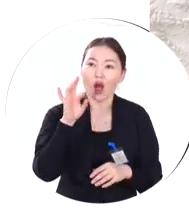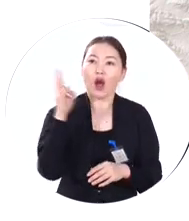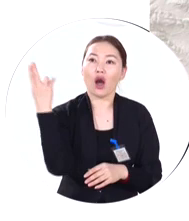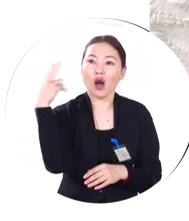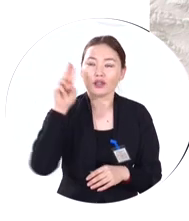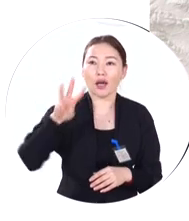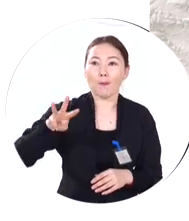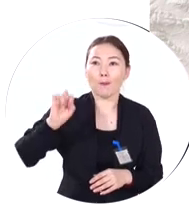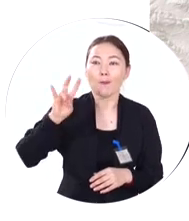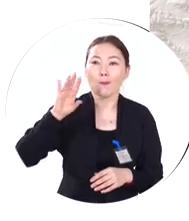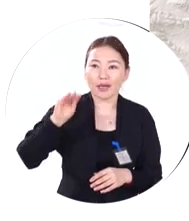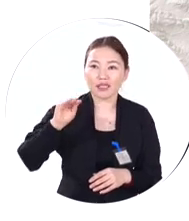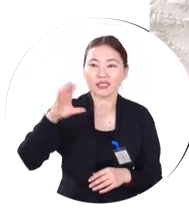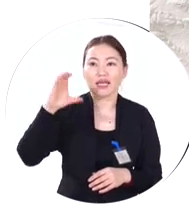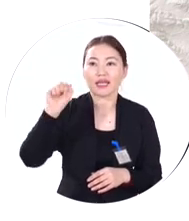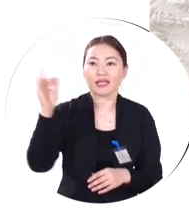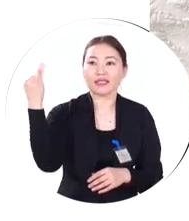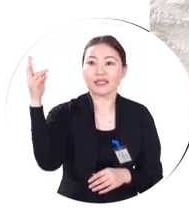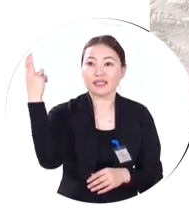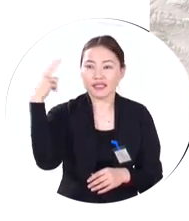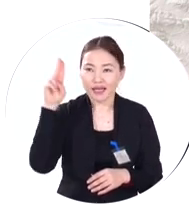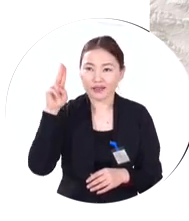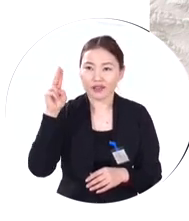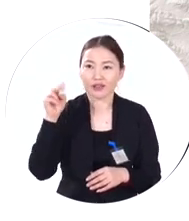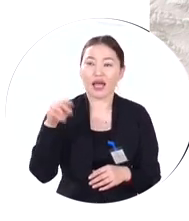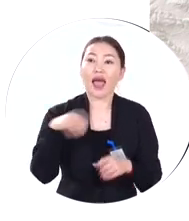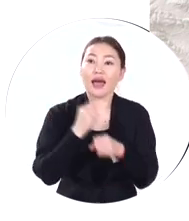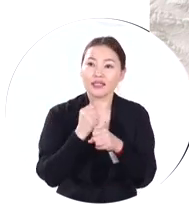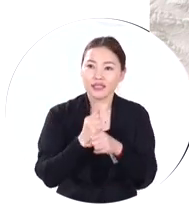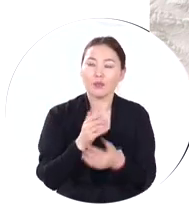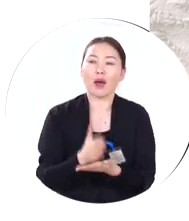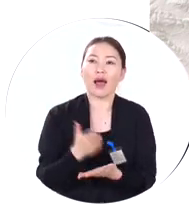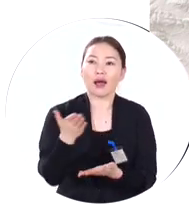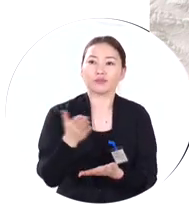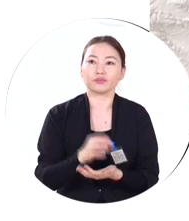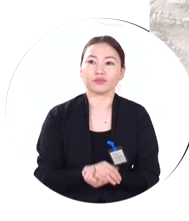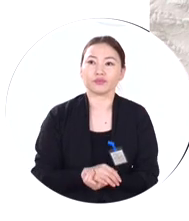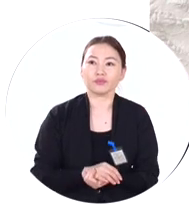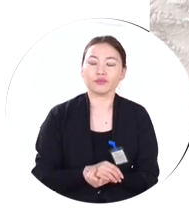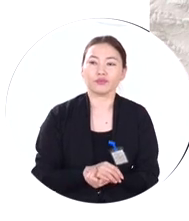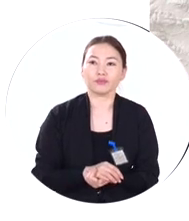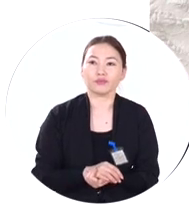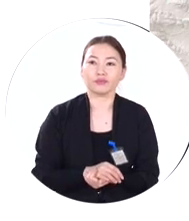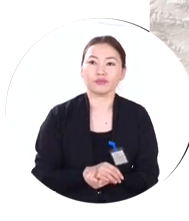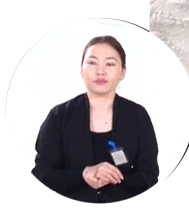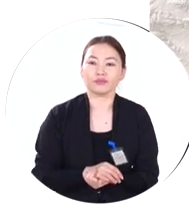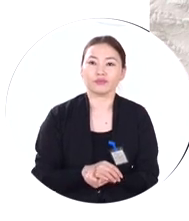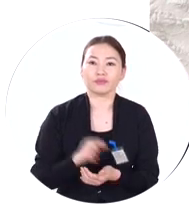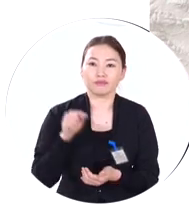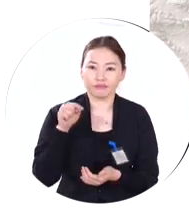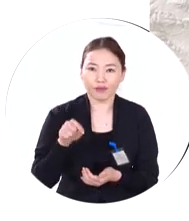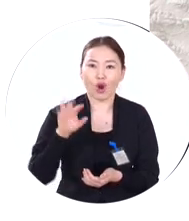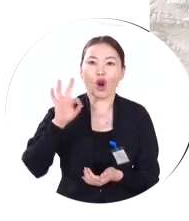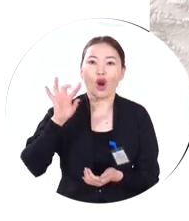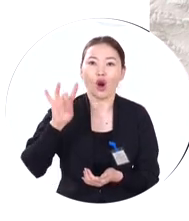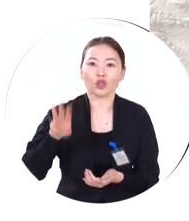Манж сайдын газарт түшээд хан Сэцэн хан болон Игшав тэдгэрийн нутаг дэвсгэрт дээр байгуулсан өртөө харуулын хэргийг